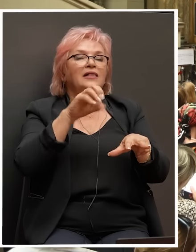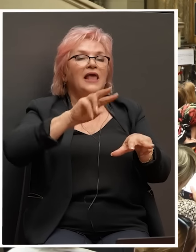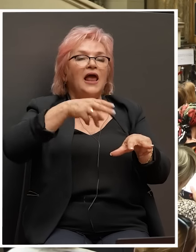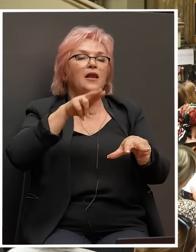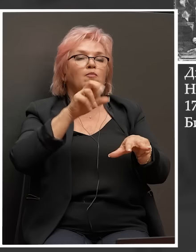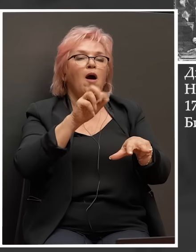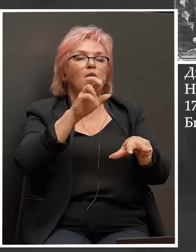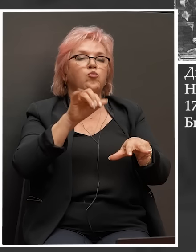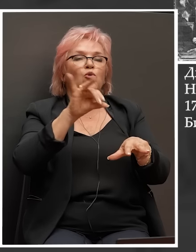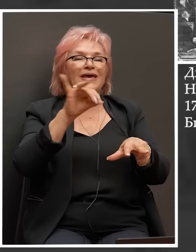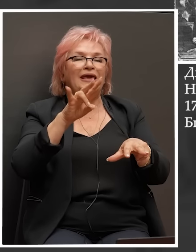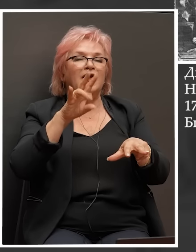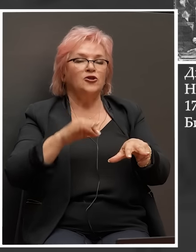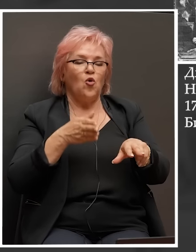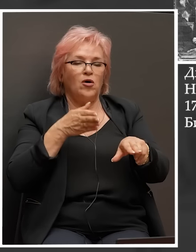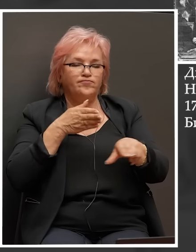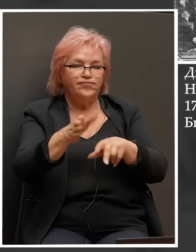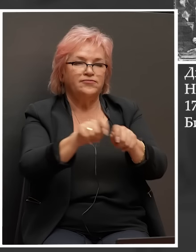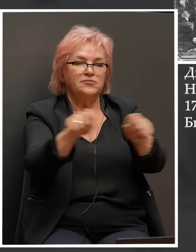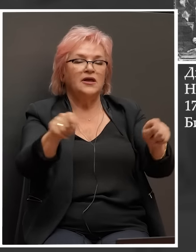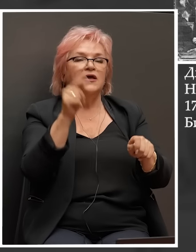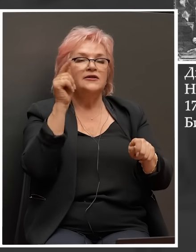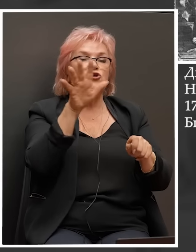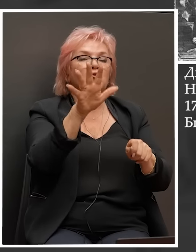Бабуино, пробита в